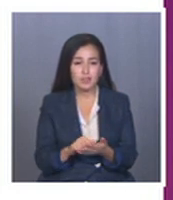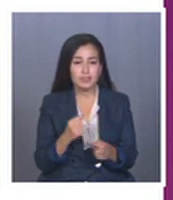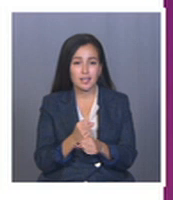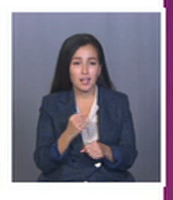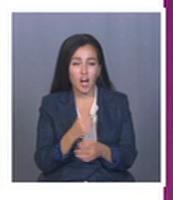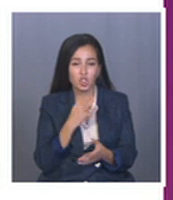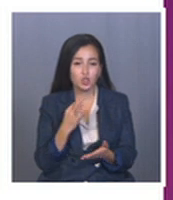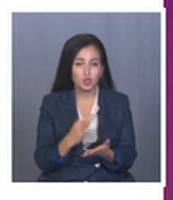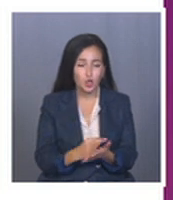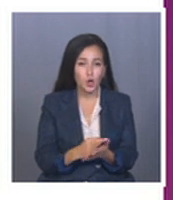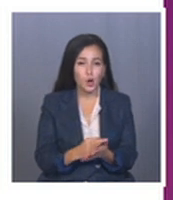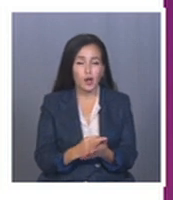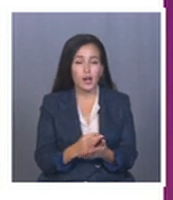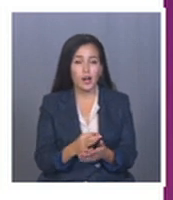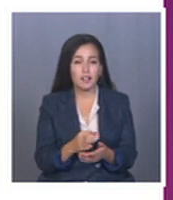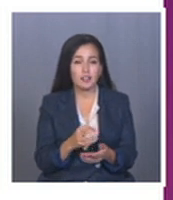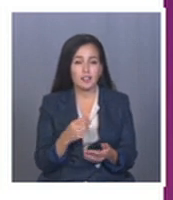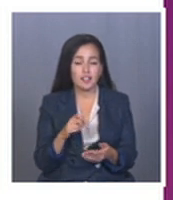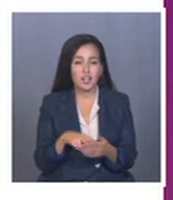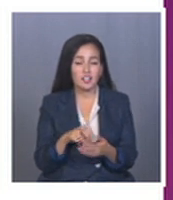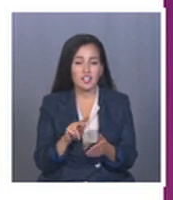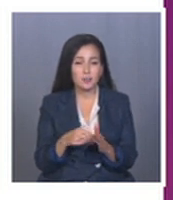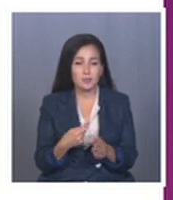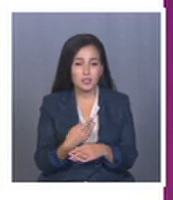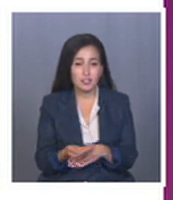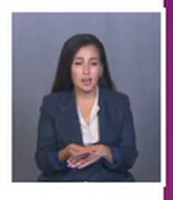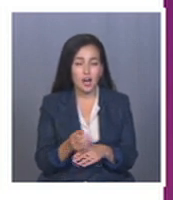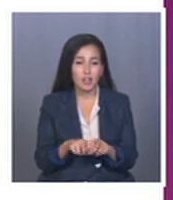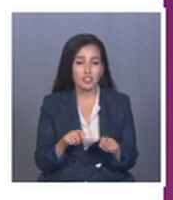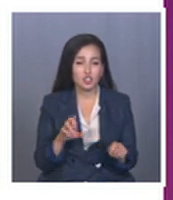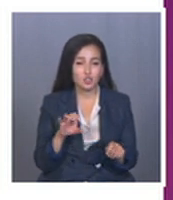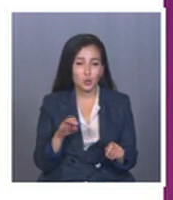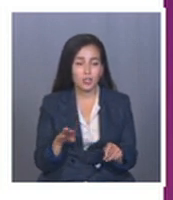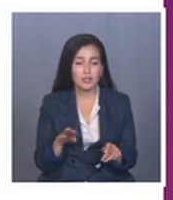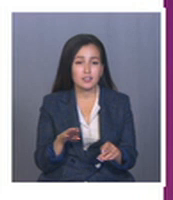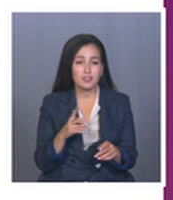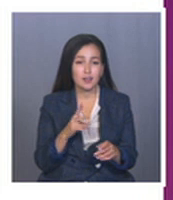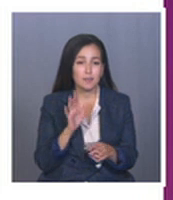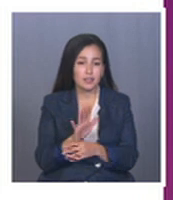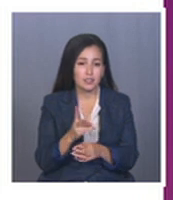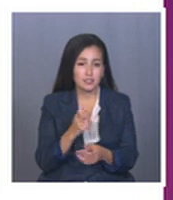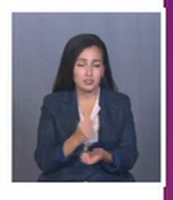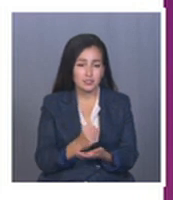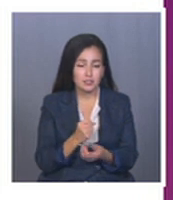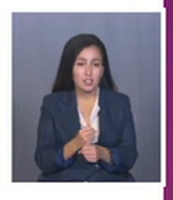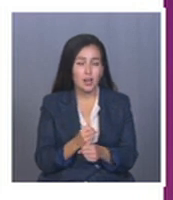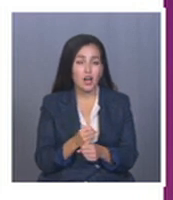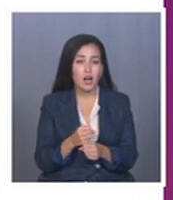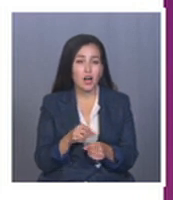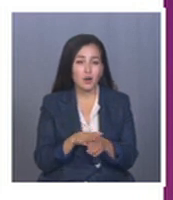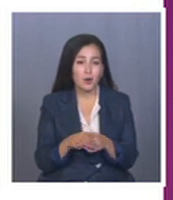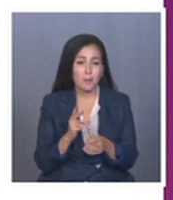отчет, дать расписку, открыть счет, издать приказ, осуществить оплату,